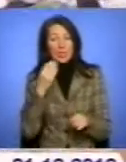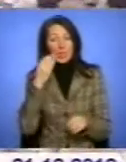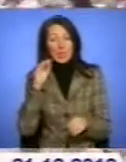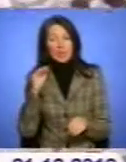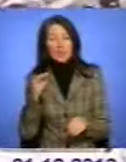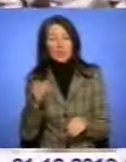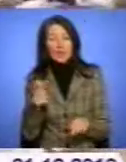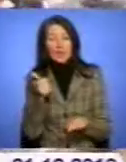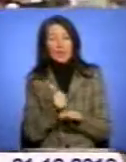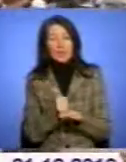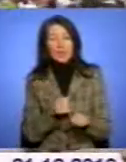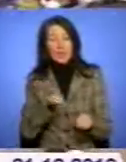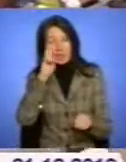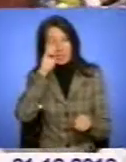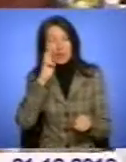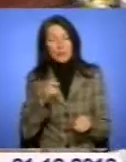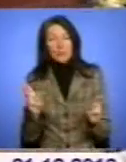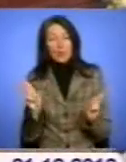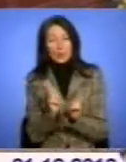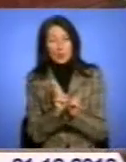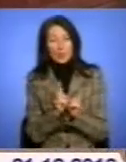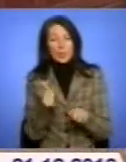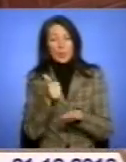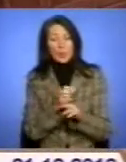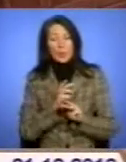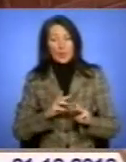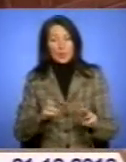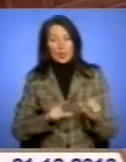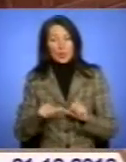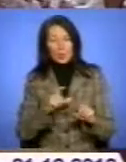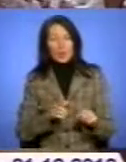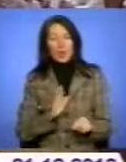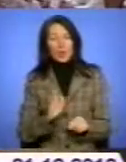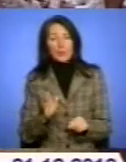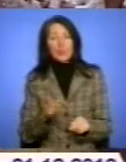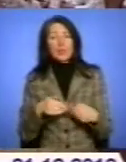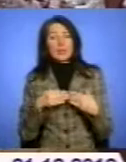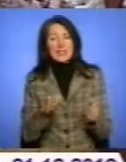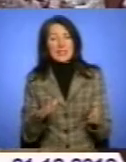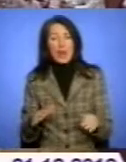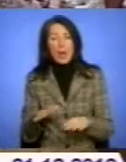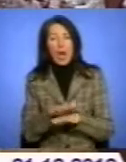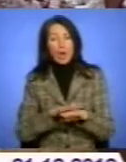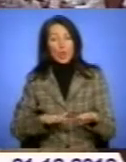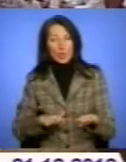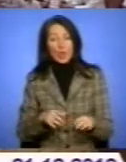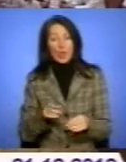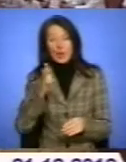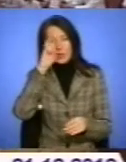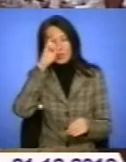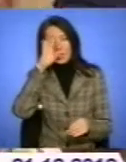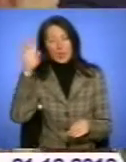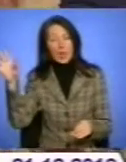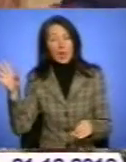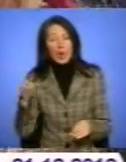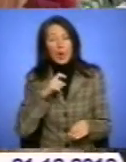Зустріч прем'єр-міністра зі студентами-медиками збіглася із відкриттям лекційної аудиторії імені Володимира Караваєва, вітчизняного світила хірургії, першого